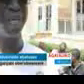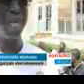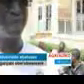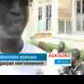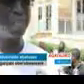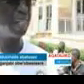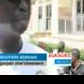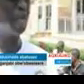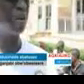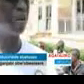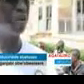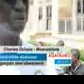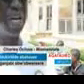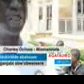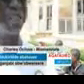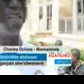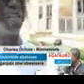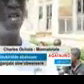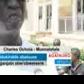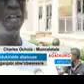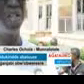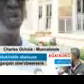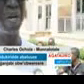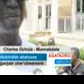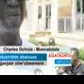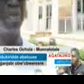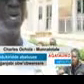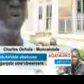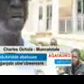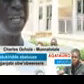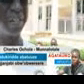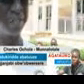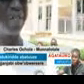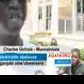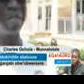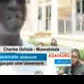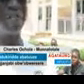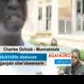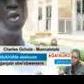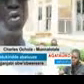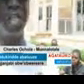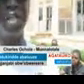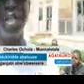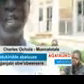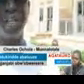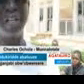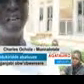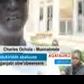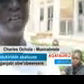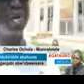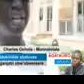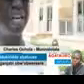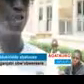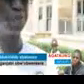abalamu. As you can see in the background, we have over 200 people who are getting free medical services today